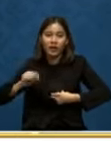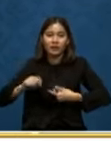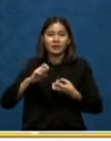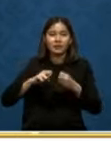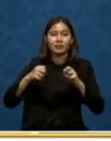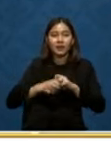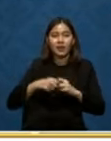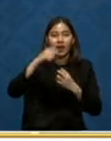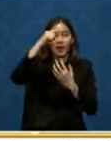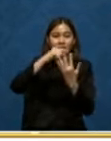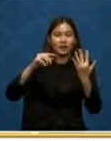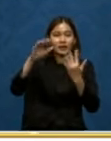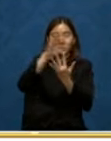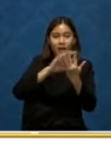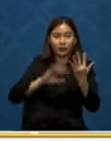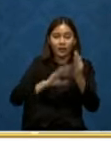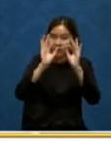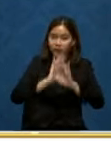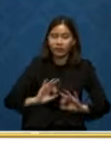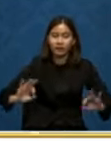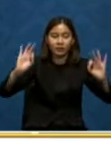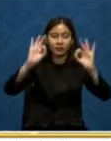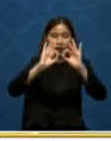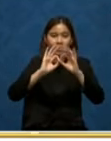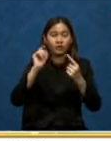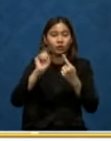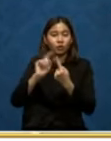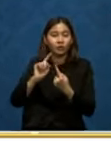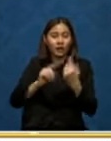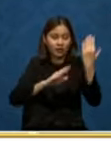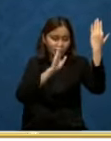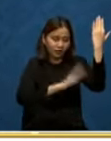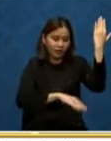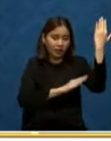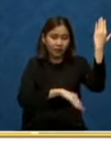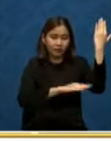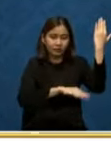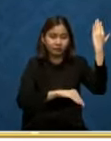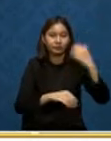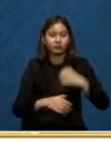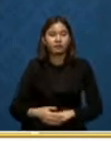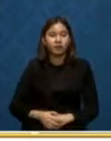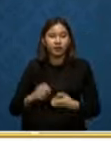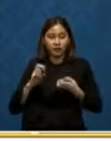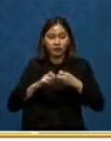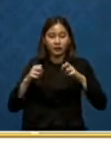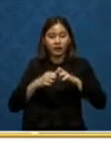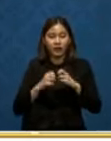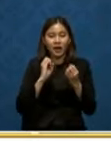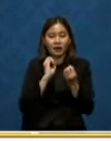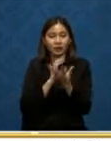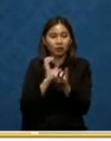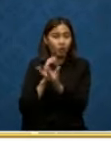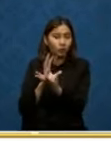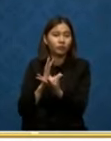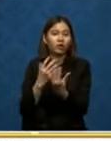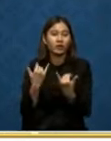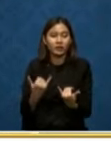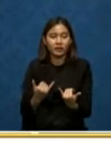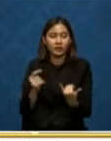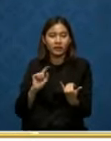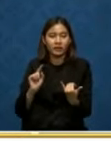ของประเทศระดับต้นๆโดยเฉพาะพี่น้องชาวใต้ปัญหาที่เขาประสบอยู่ณปัจจุบันนี้ครับ